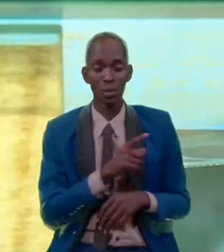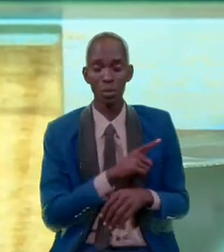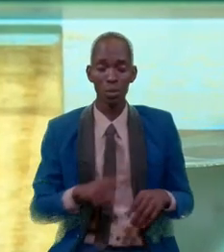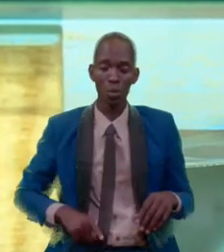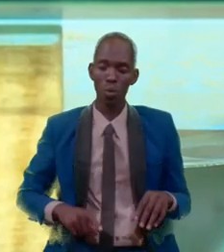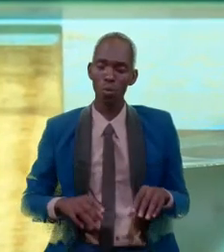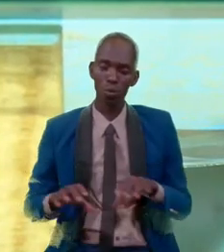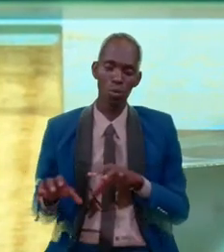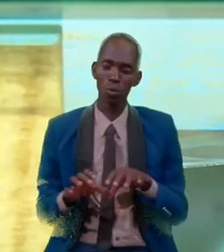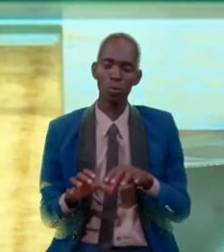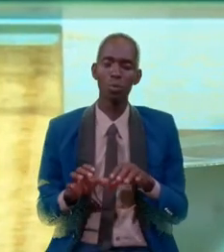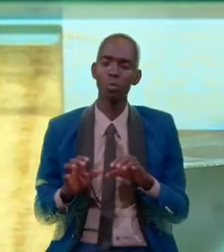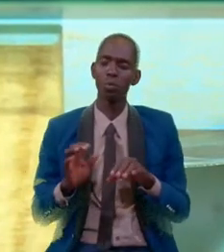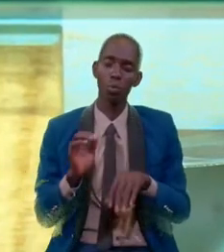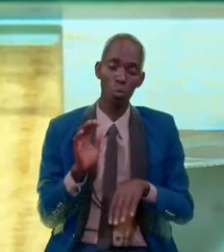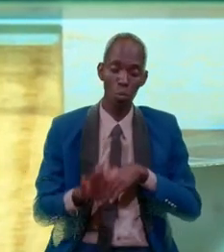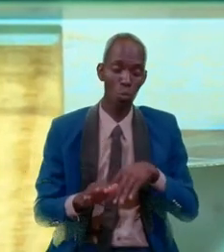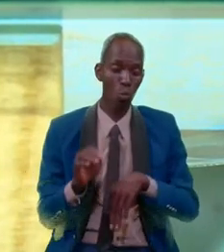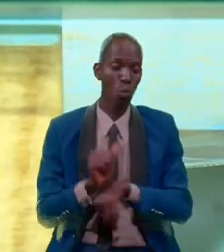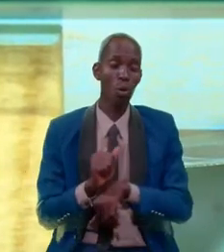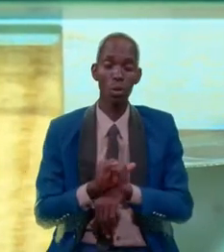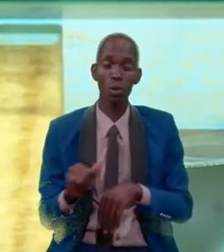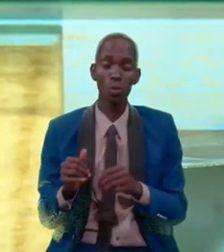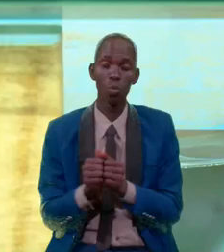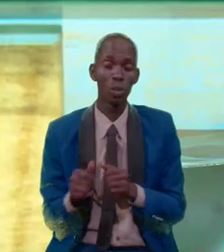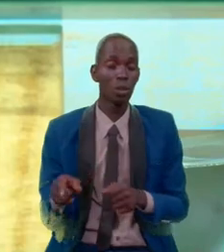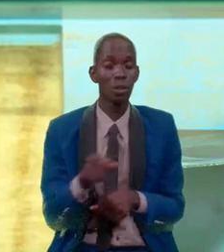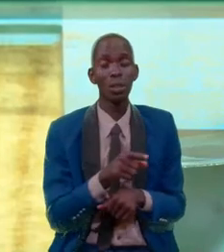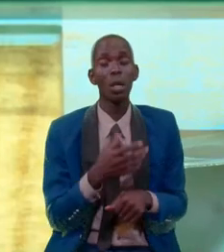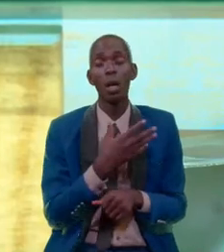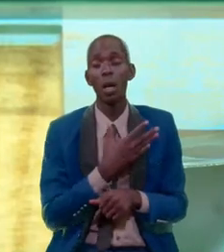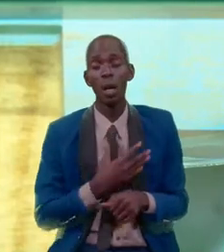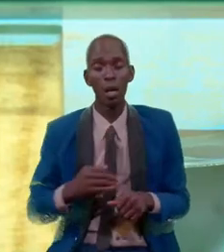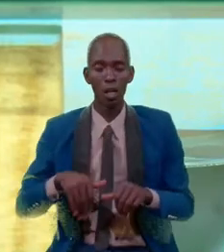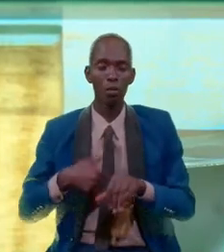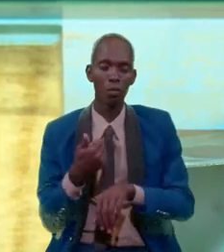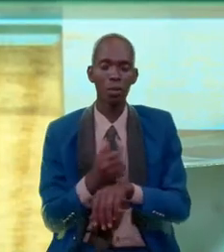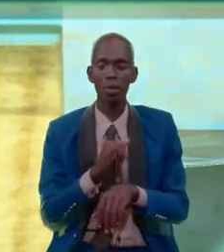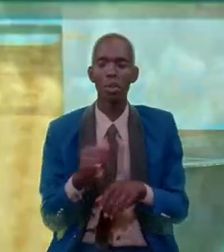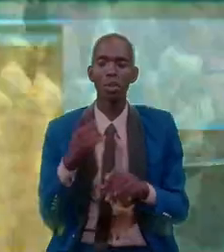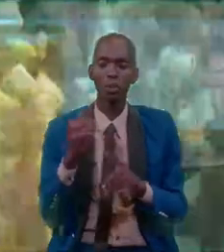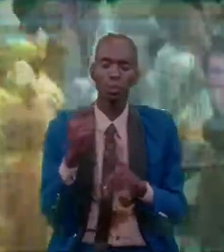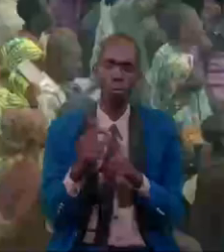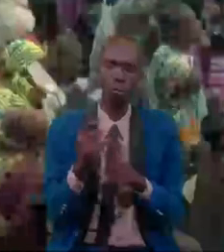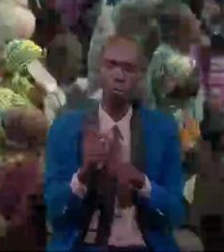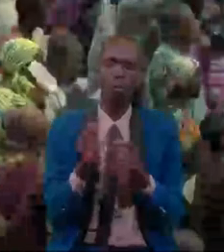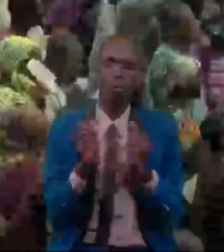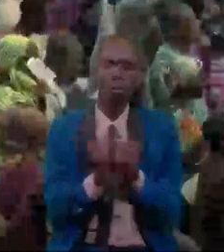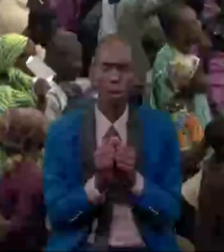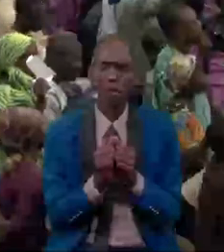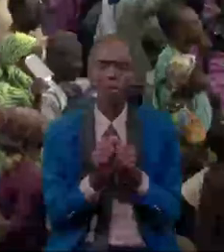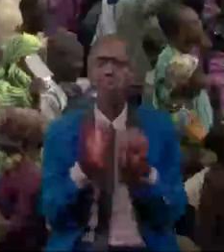Le Seigneur travaille avec eux et confirme la parole avec des signes et des